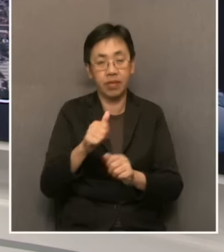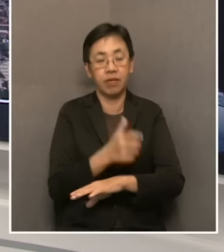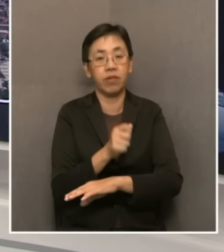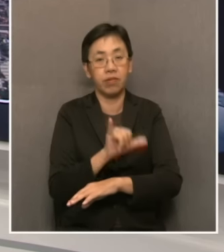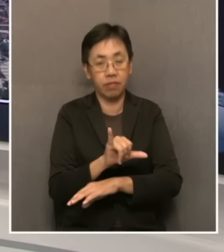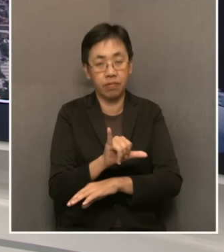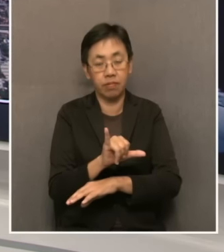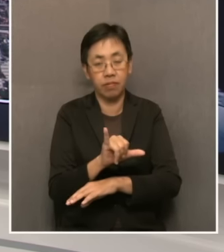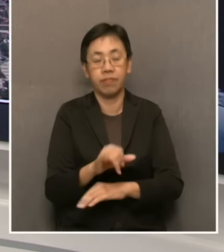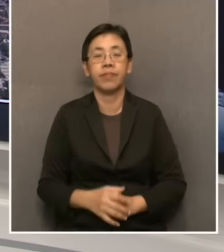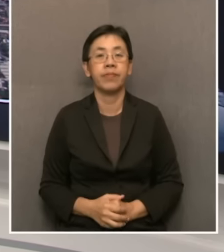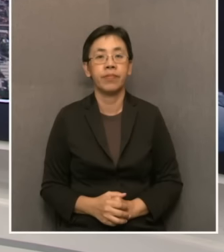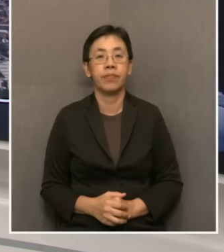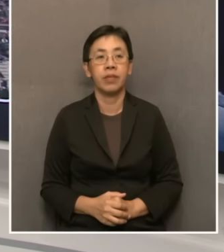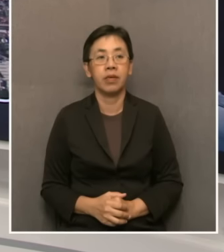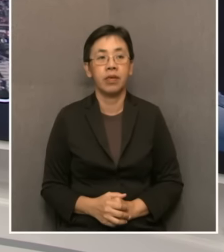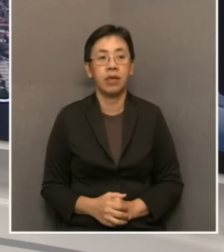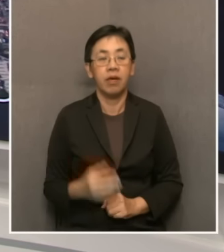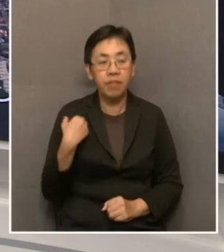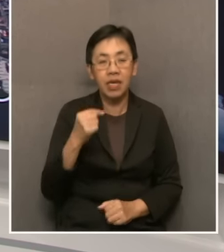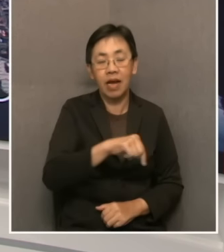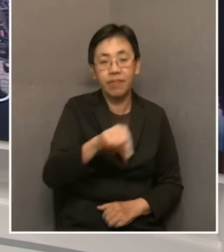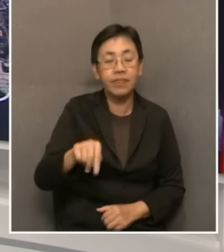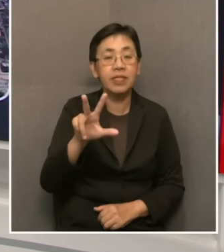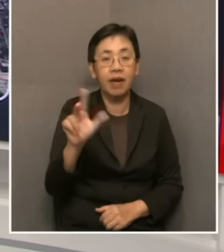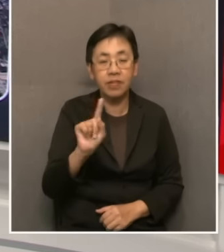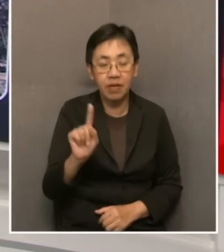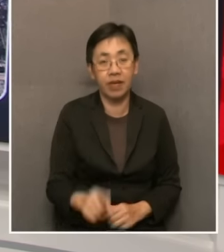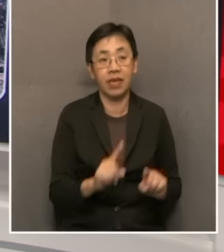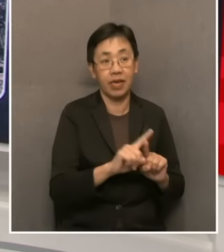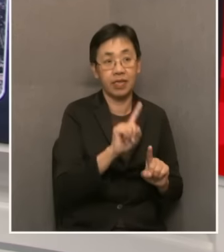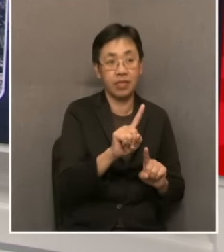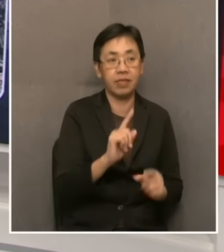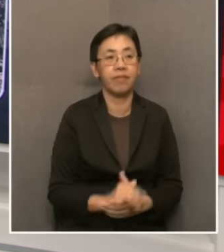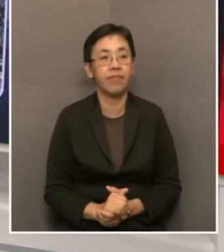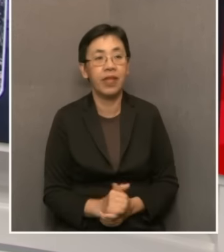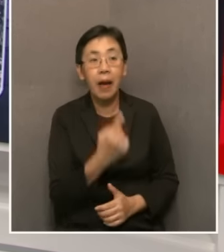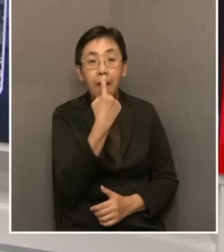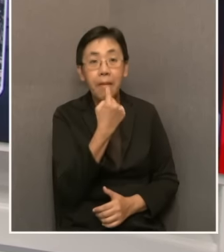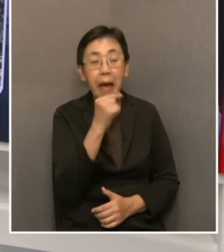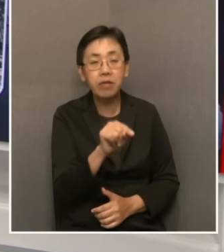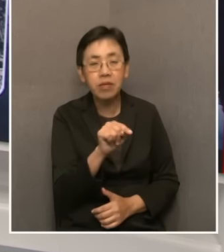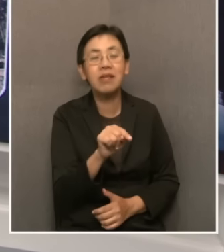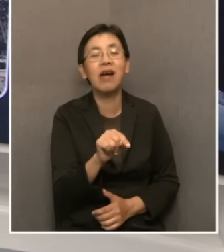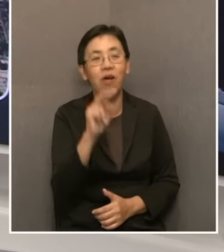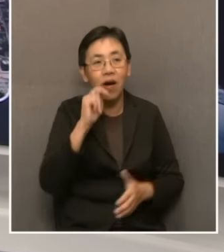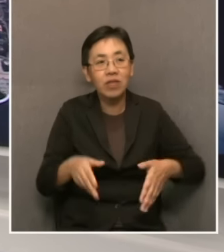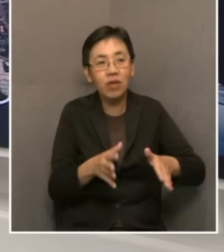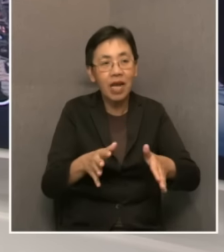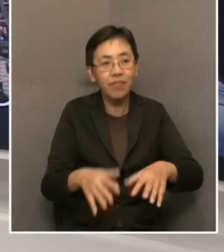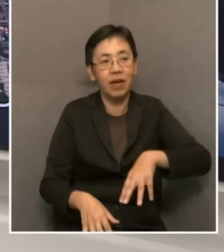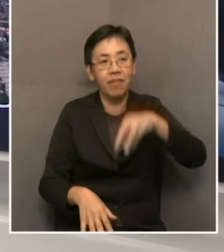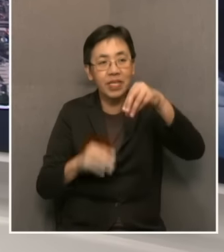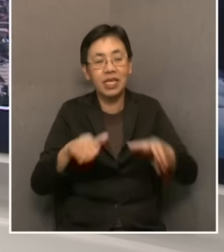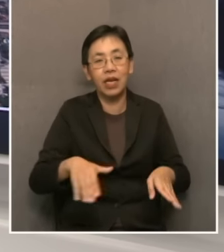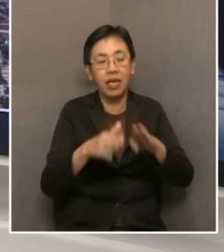าจังหวัดพระนครศรีอยุธยาทั้งสิ้นนะคะ3จุดมีที่ไหนบ้างจุดแรกนะคะนี่เลยค่ะสีแดงๆคันกั้นน้ำเจดีย์ศรีสุริโยไทยที่